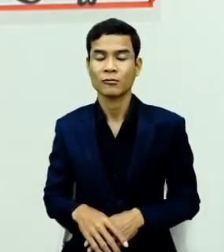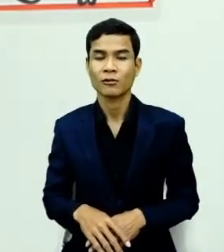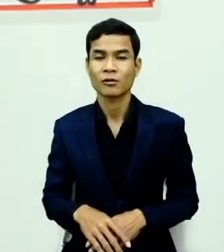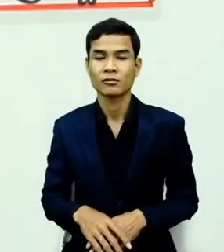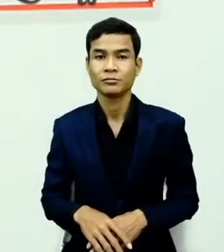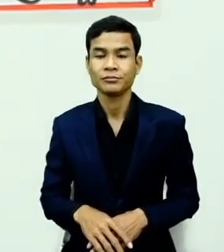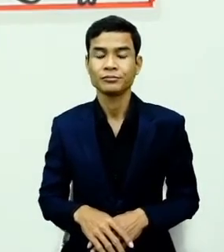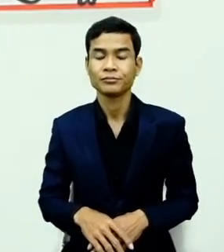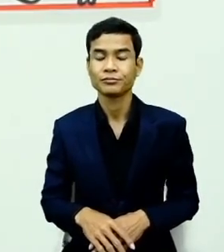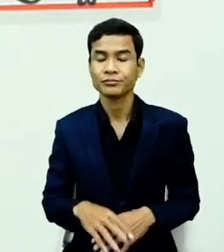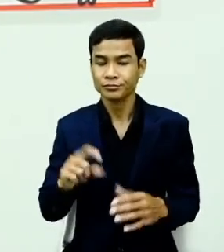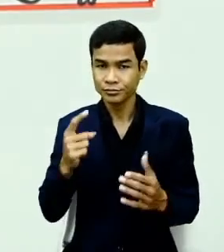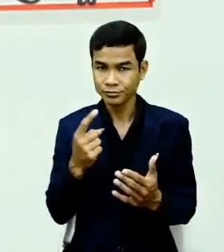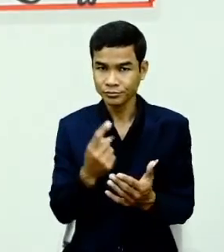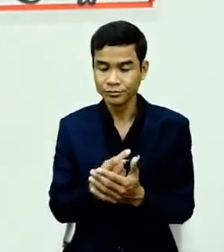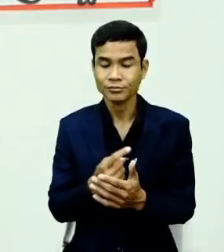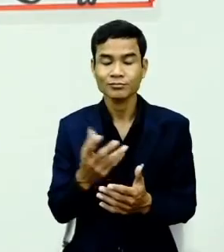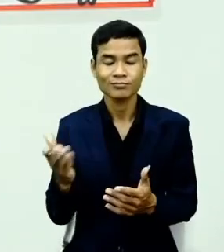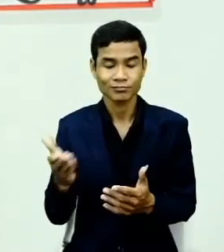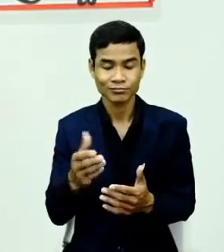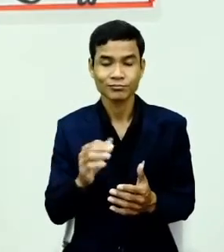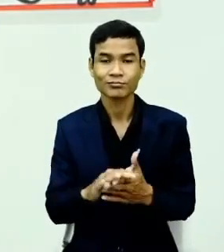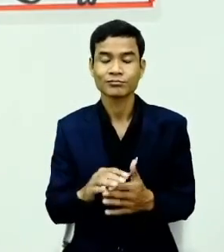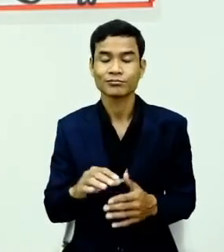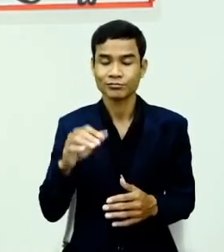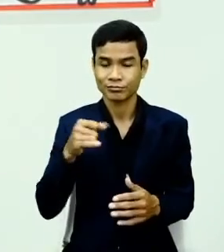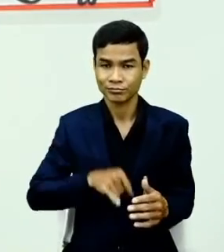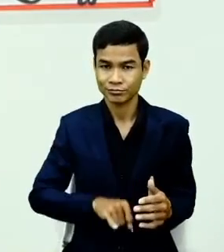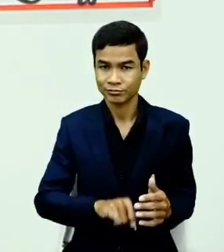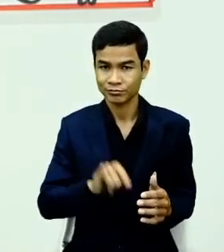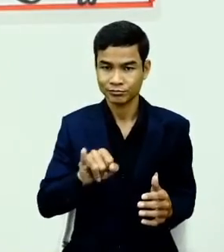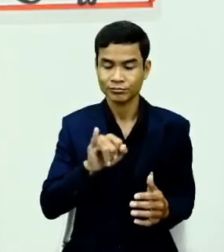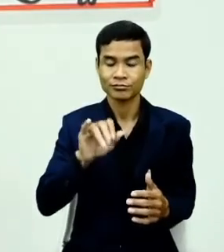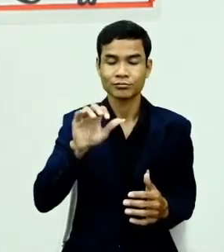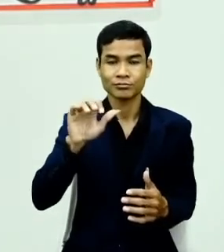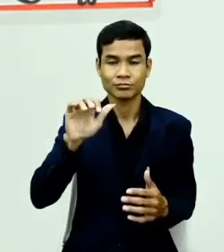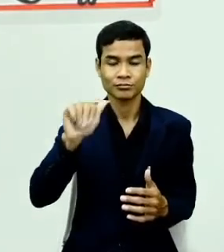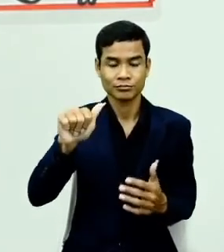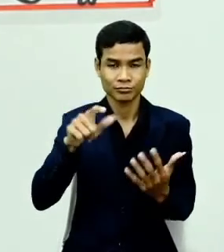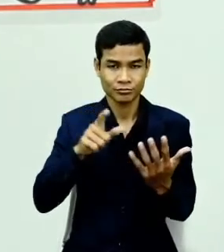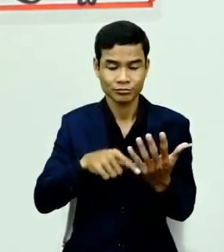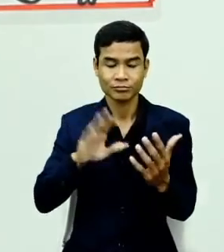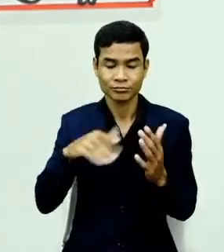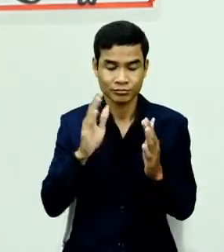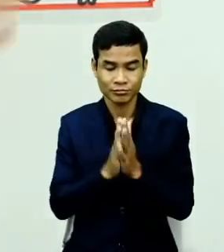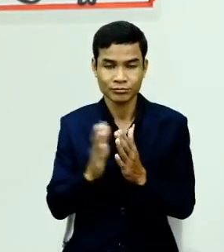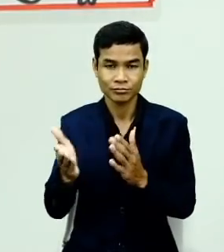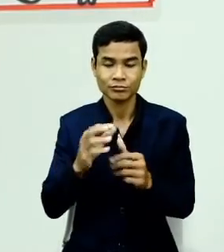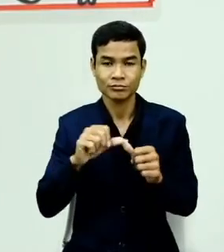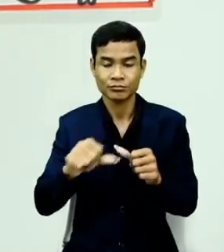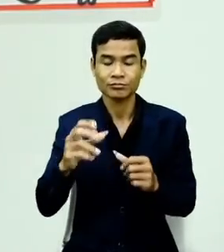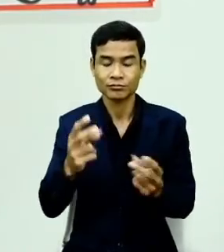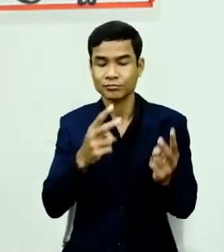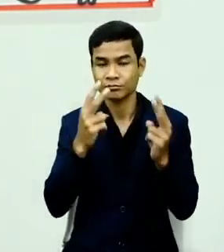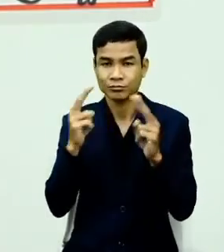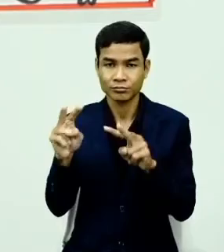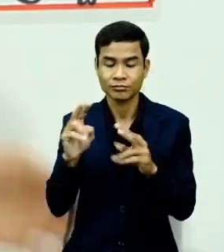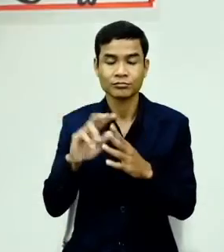ចាតោះចូលរួមអានជាមួយអ្នកគ្រូចាញាចាល្អមែនតើកូនតោះបន្តទៅមើលរូប